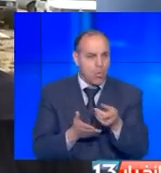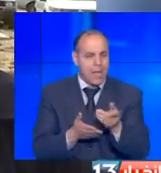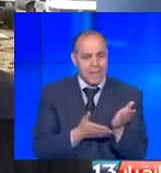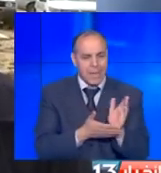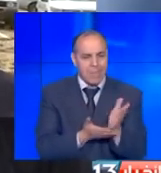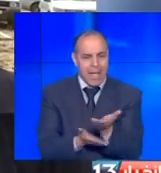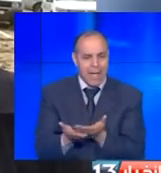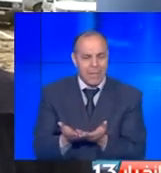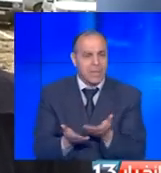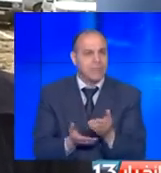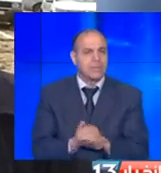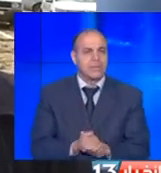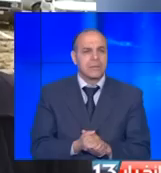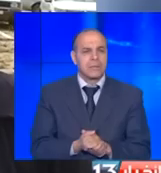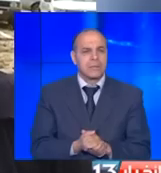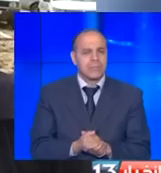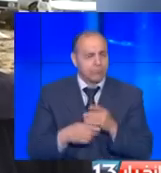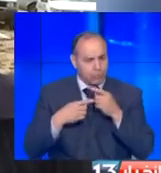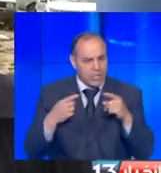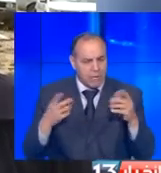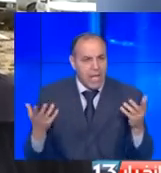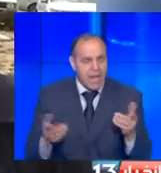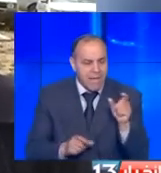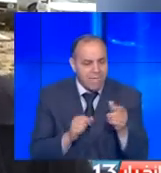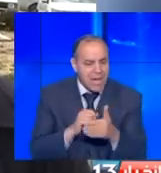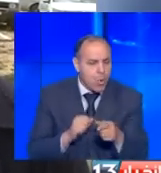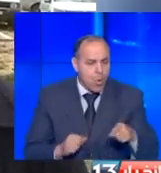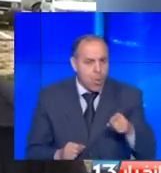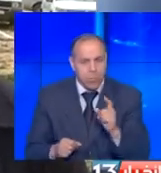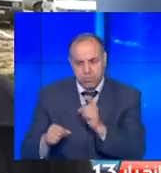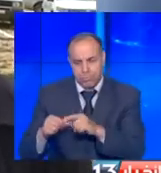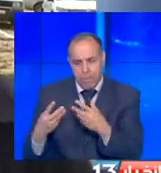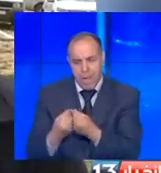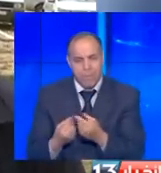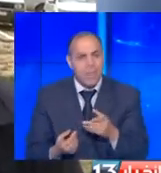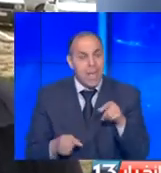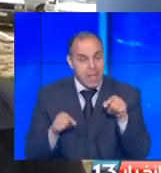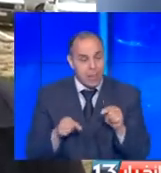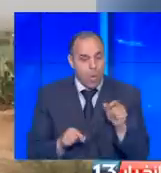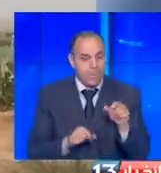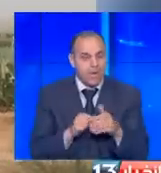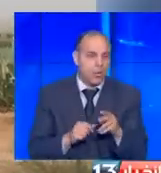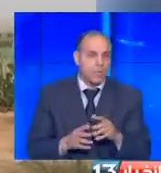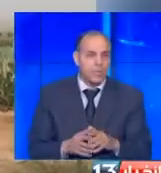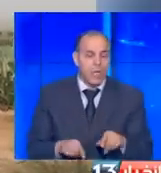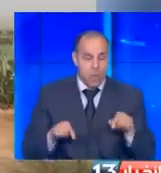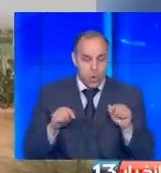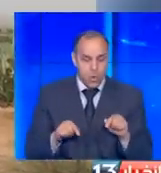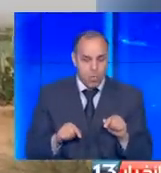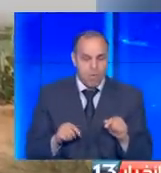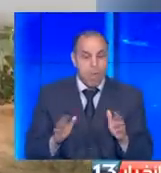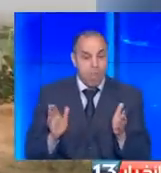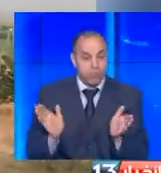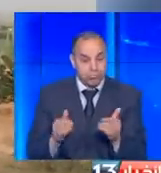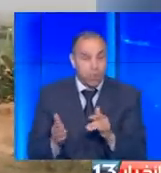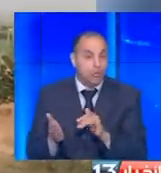تقديم خدمات مختلفة للفلاحين المنخرطين اللي معاهم وإلا حتى فلاحين أخرين. اليوم فما ماتريال